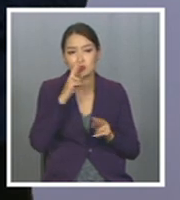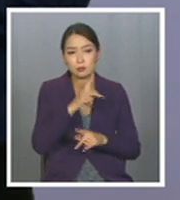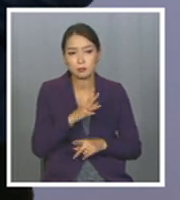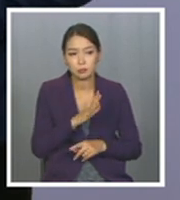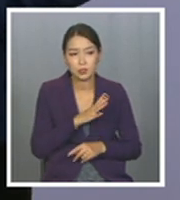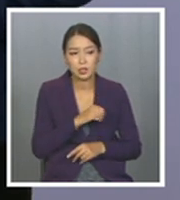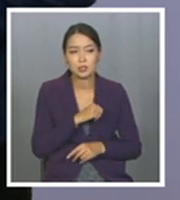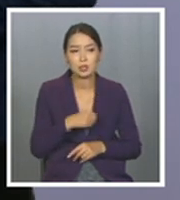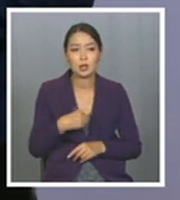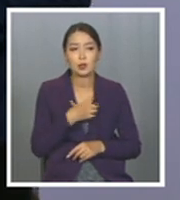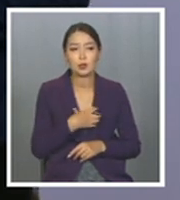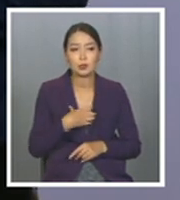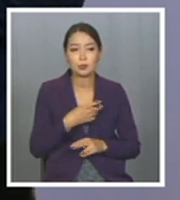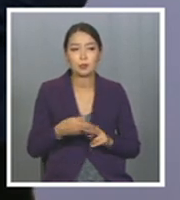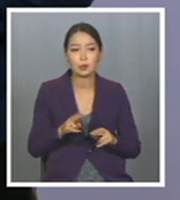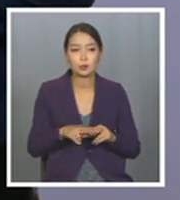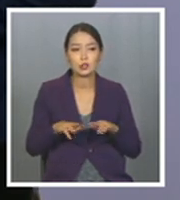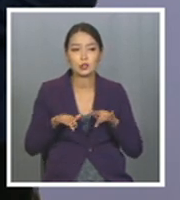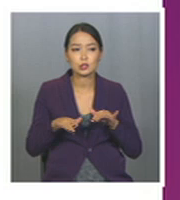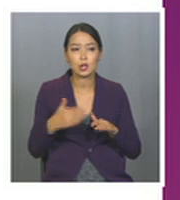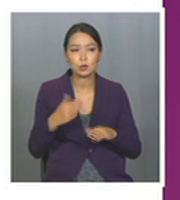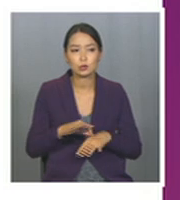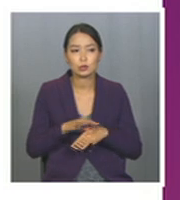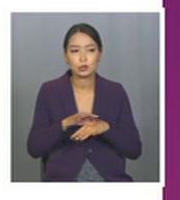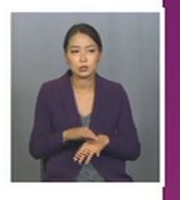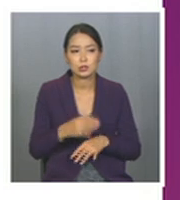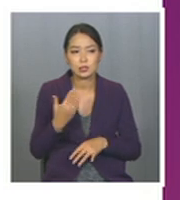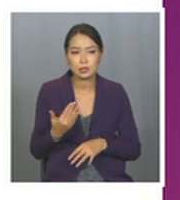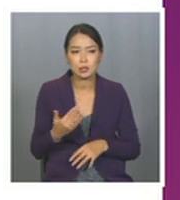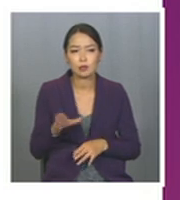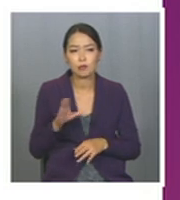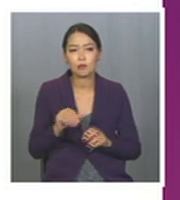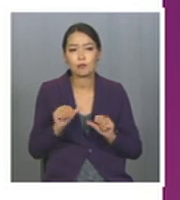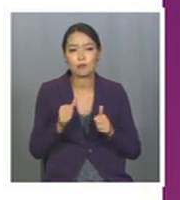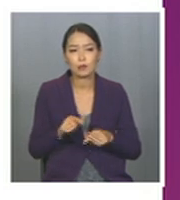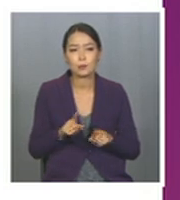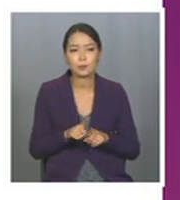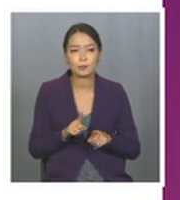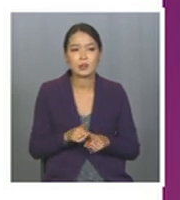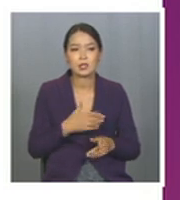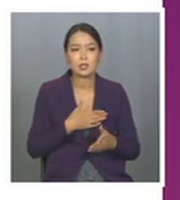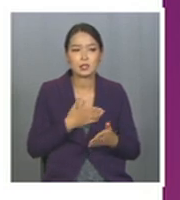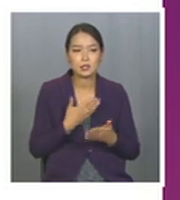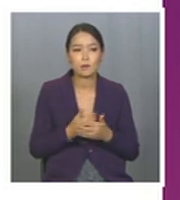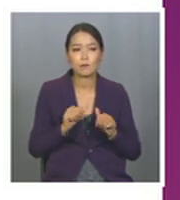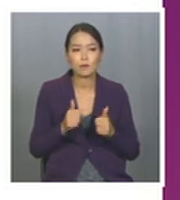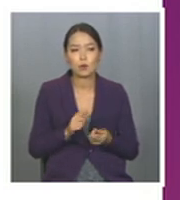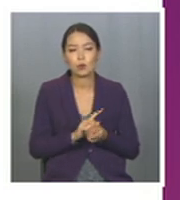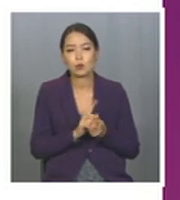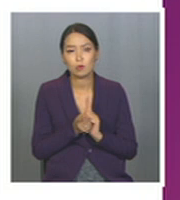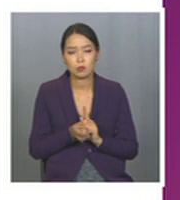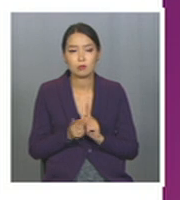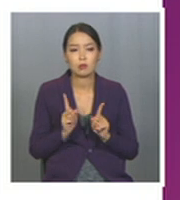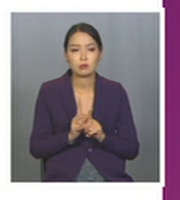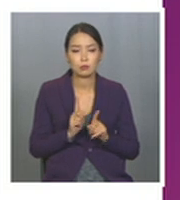негізгі қорытындыларымыздың бірі, шаруашылық жүргізудің экстенсивтік формаларынан интенсивті формаларына өтуге мүмкіндік берілмеді.